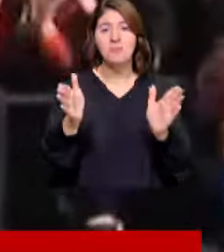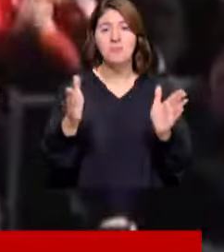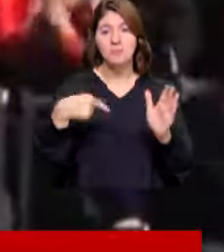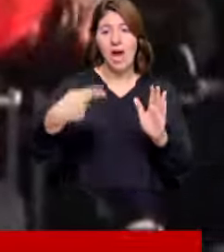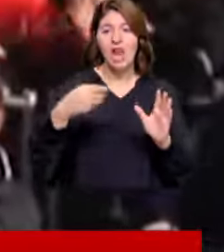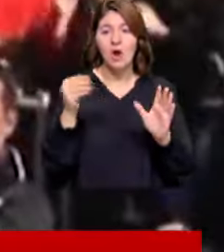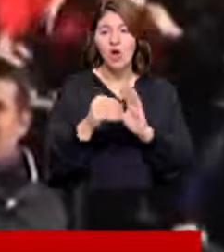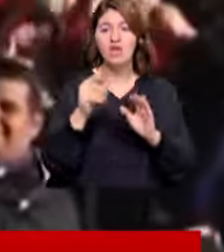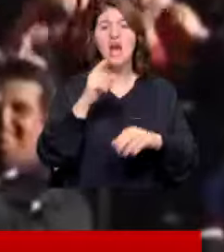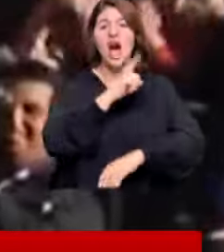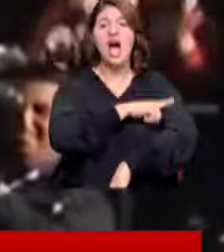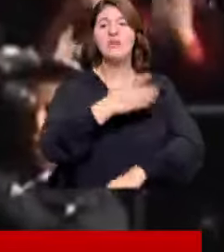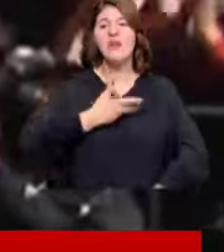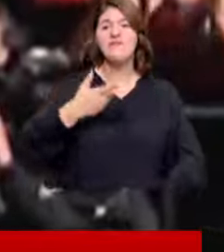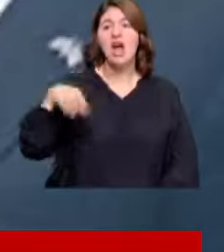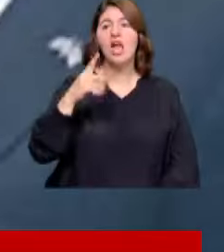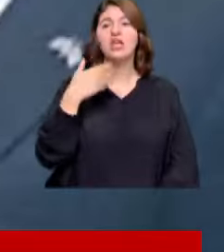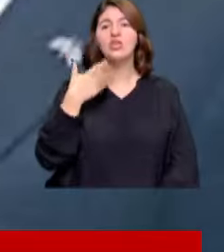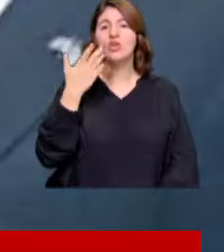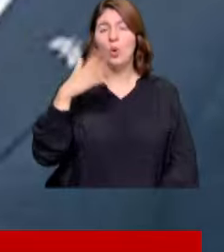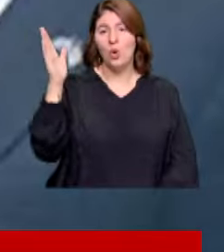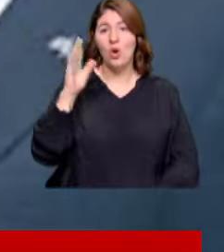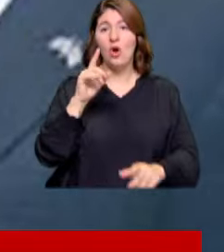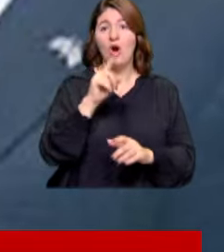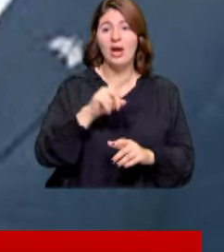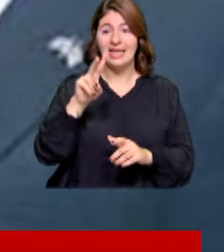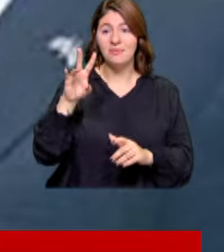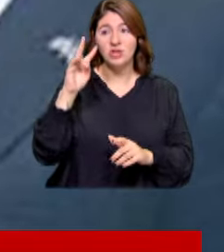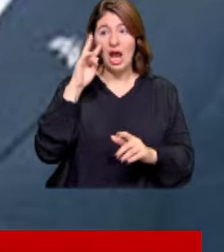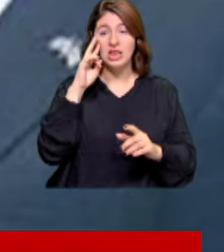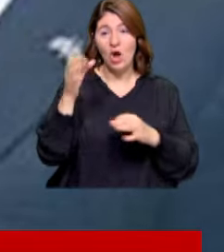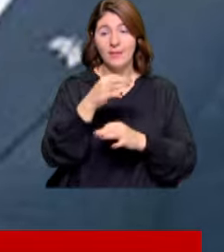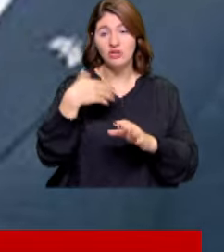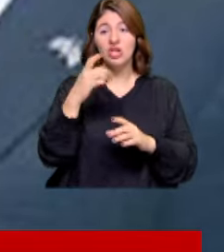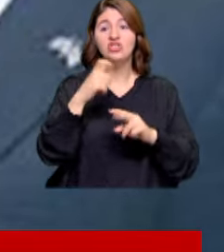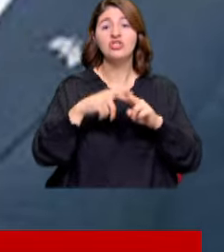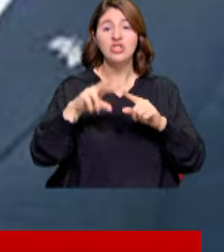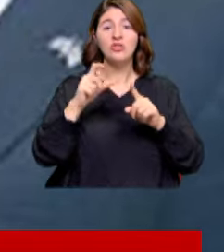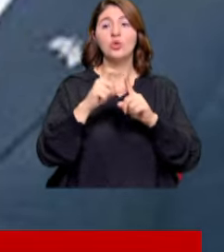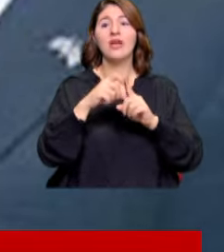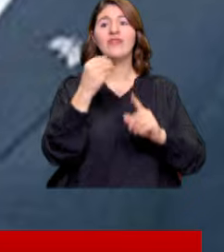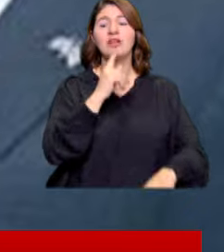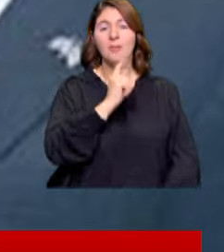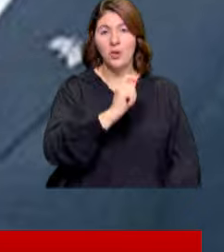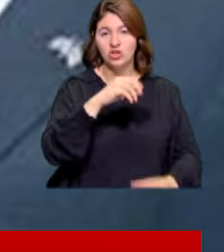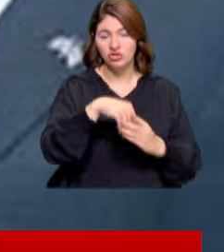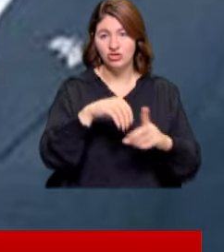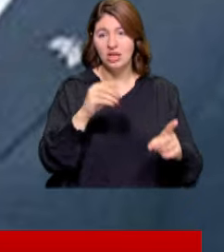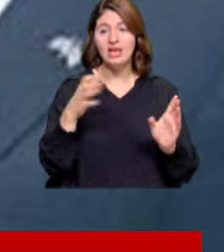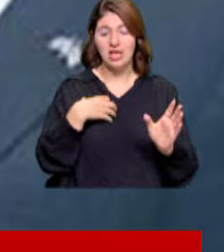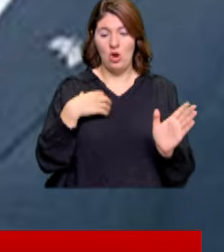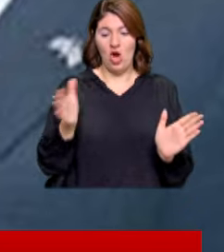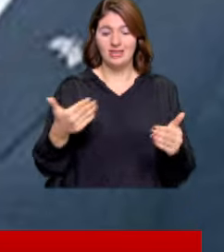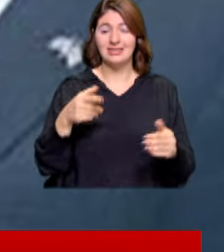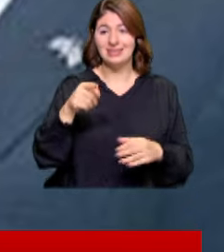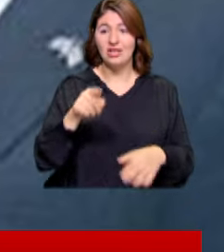koyan haramzadelerimiz de yoktur. 17-25 Aralık operasyonu sonrasında Can Dündar'a verdiği röportajda Bahçeli'nin makam